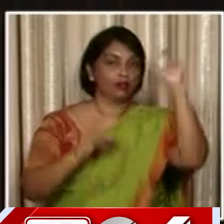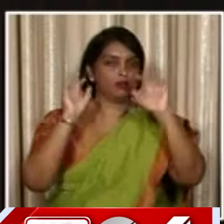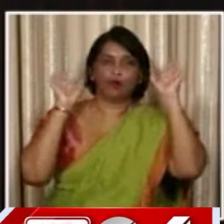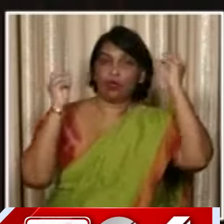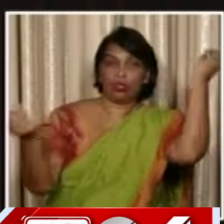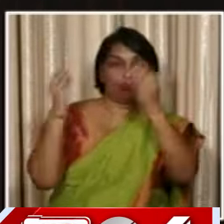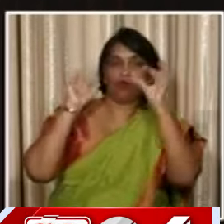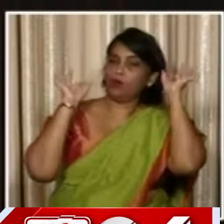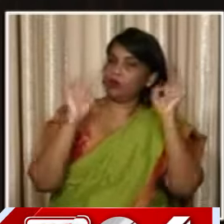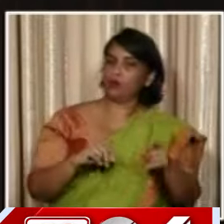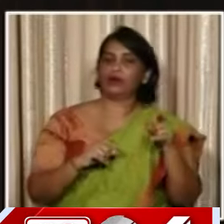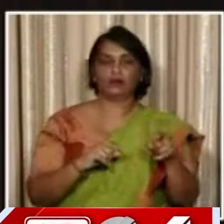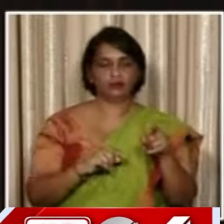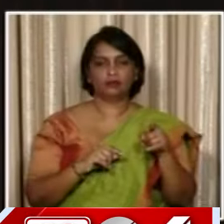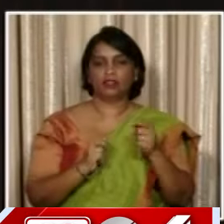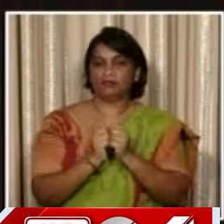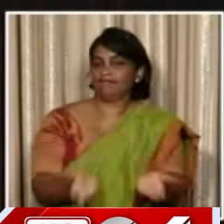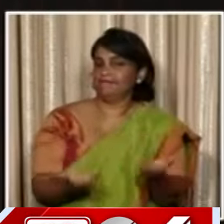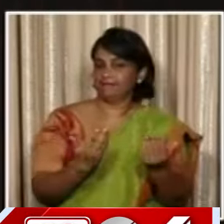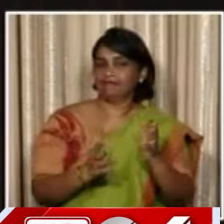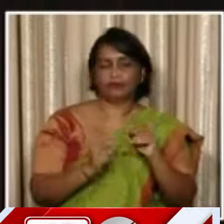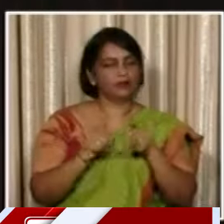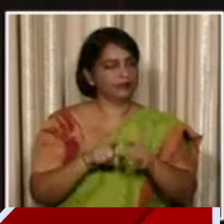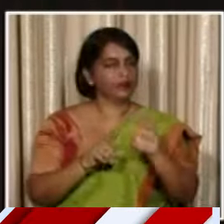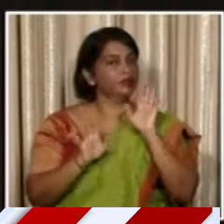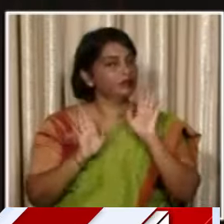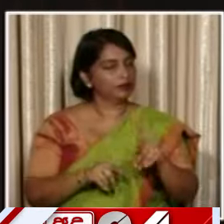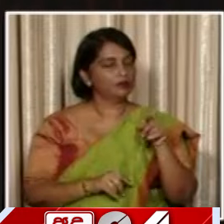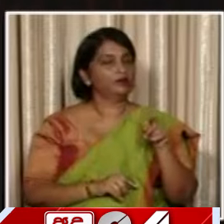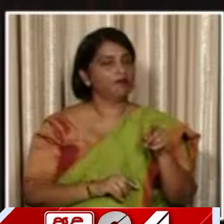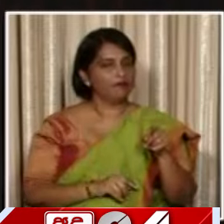කියලා ජනතාව උසිගැන්වීමක් උලප්වීමක් කරා.